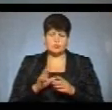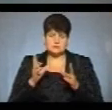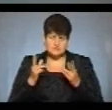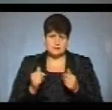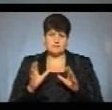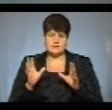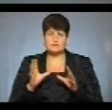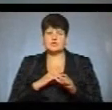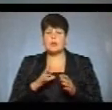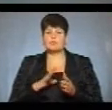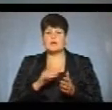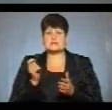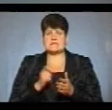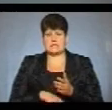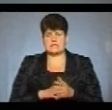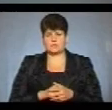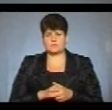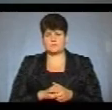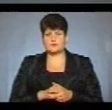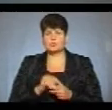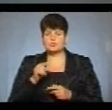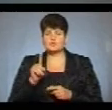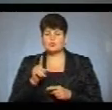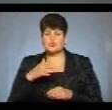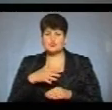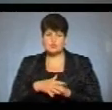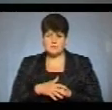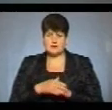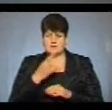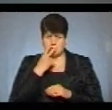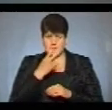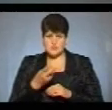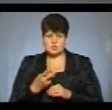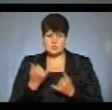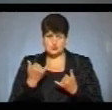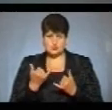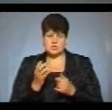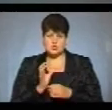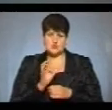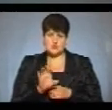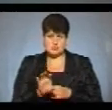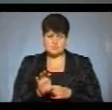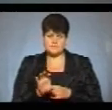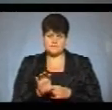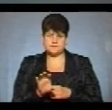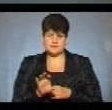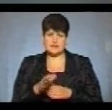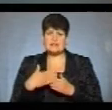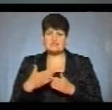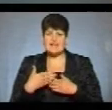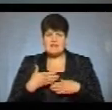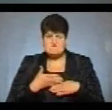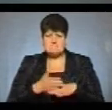так, виглядати? Так, вона була закритою. Тому що, розумієте, ви бачили сьогодні сюжет з цих фотографій, двері